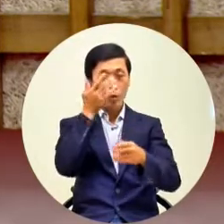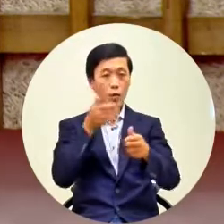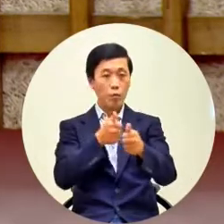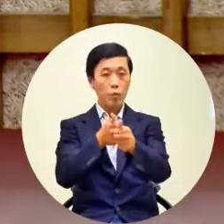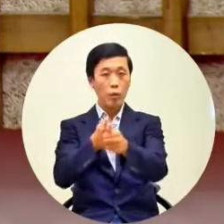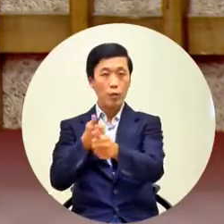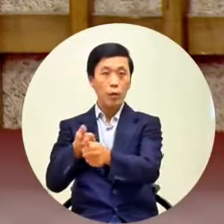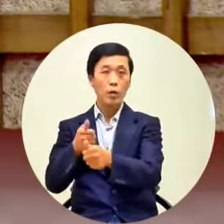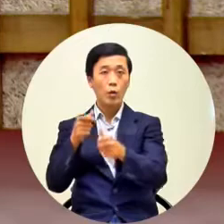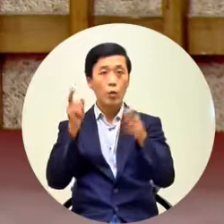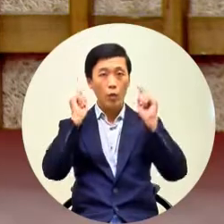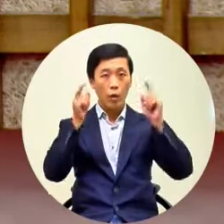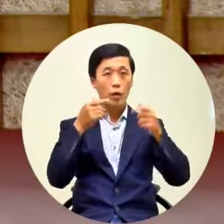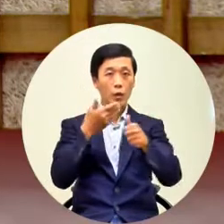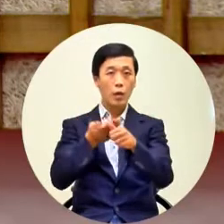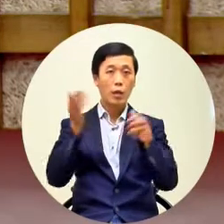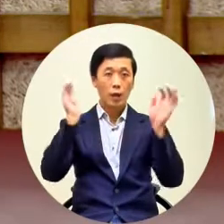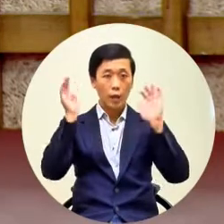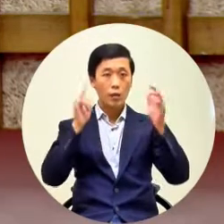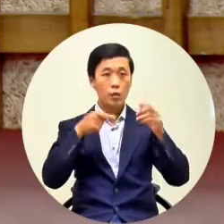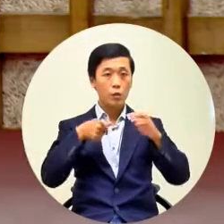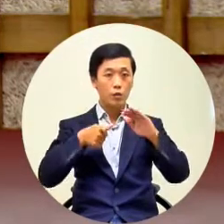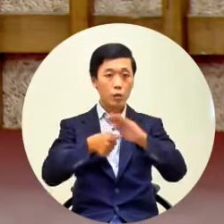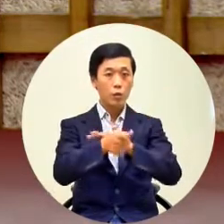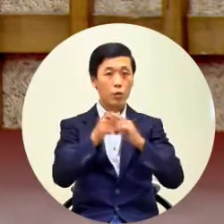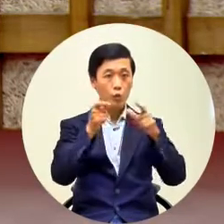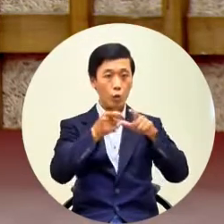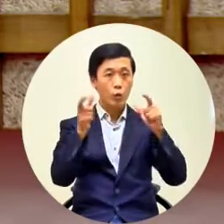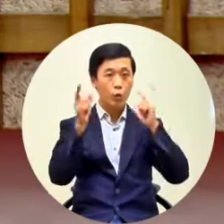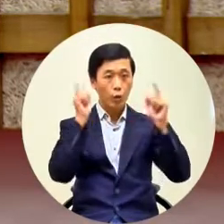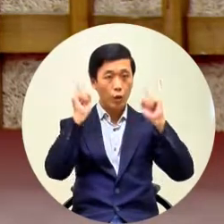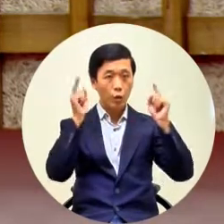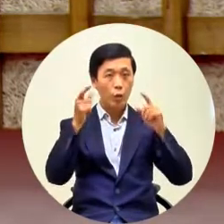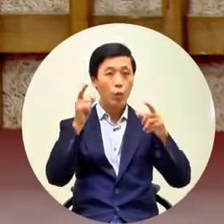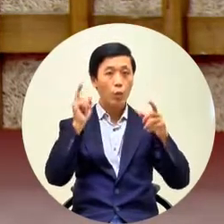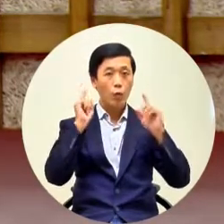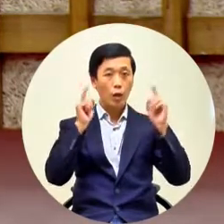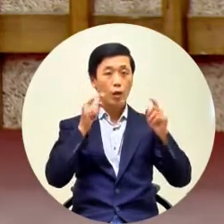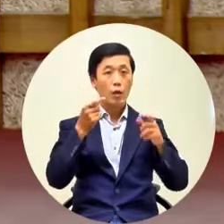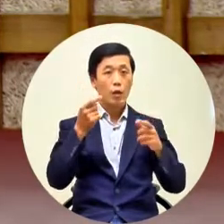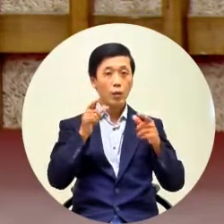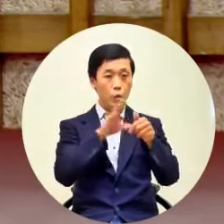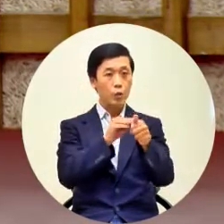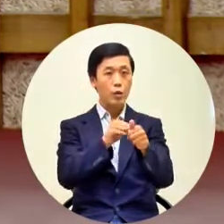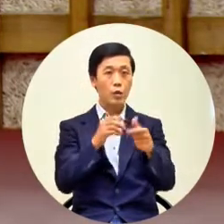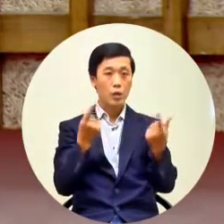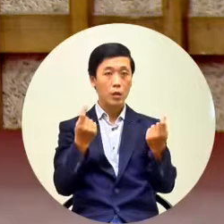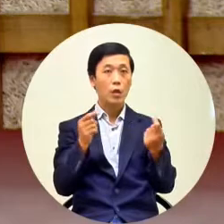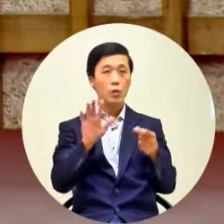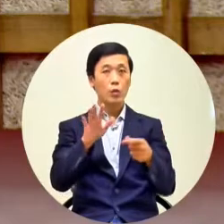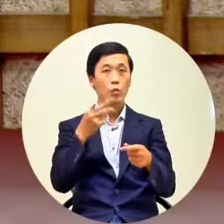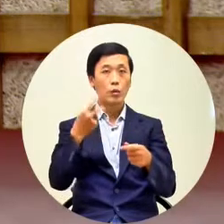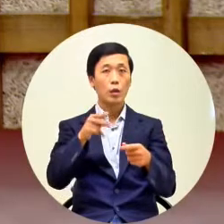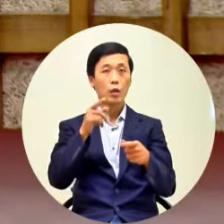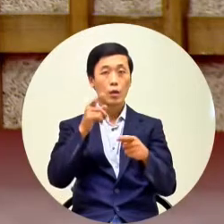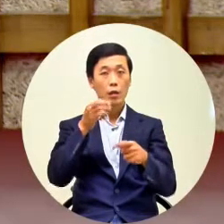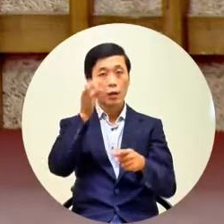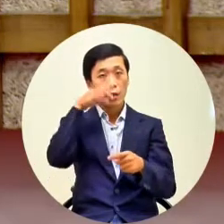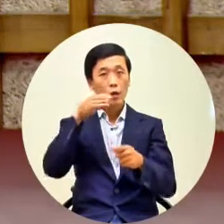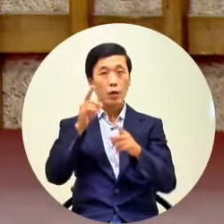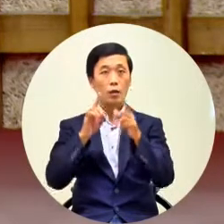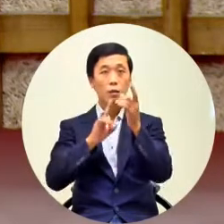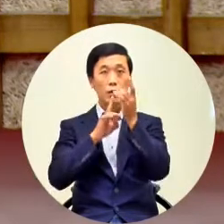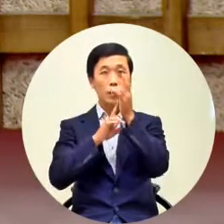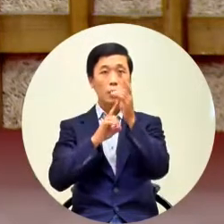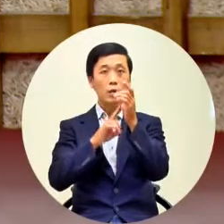让孩子呢在公园玩乐的同时，他是在享受学习的过程。当然还有在台中的神冈，我们看下一页，神冈